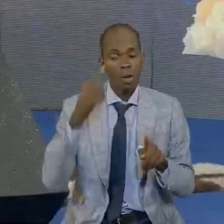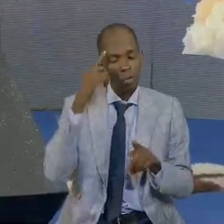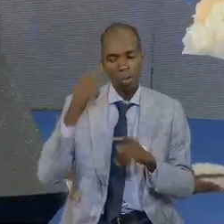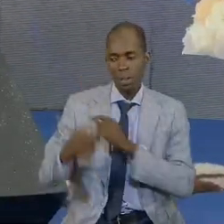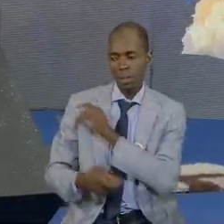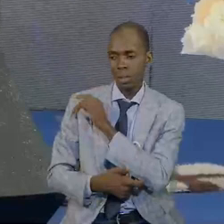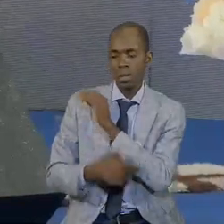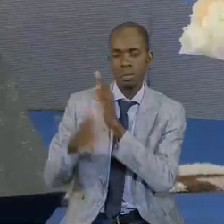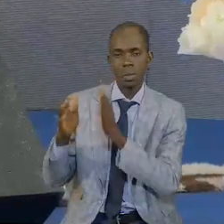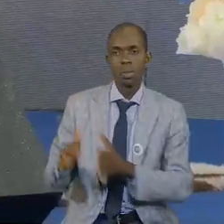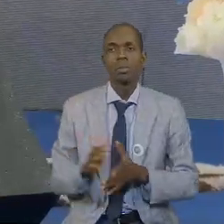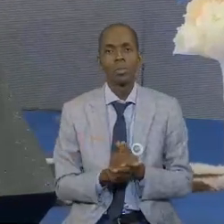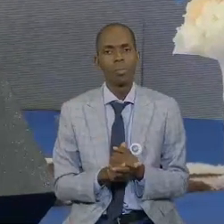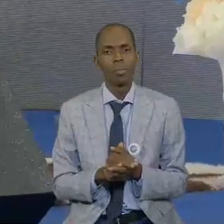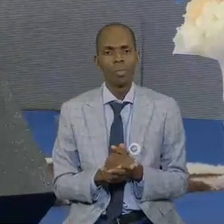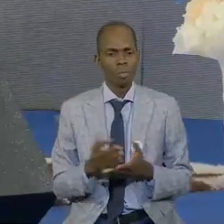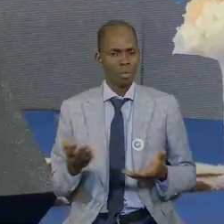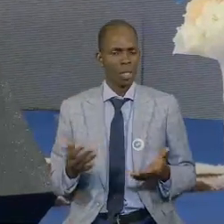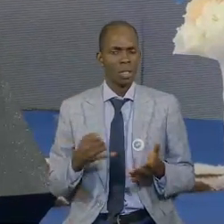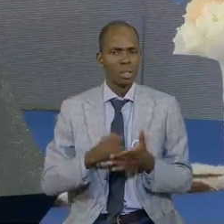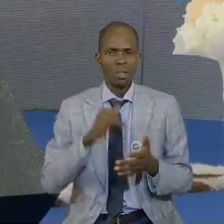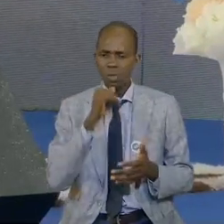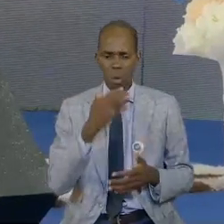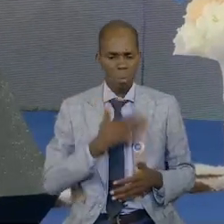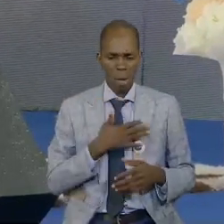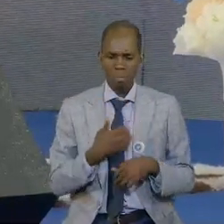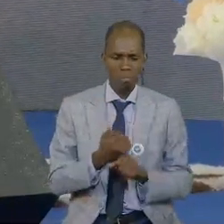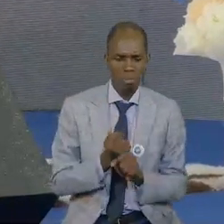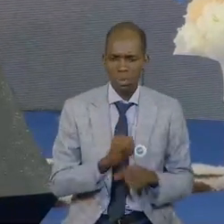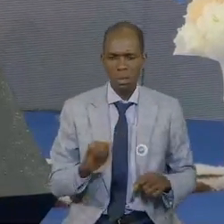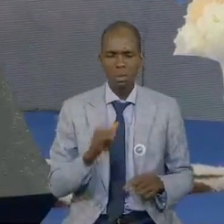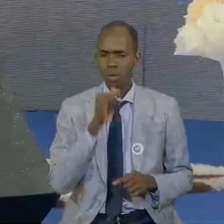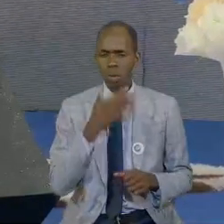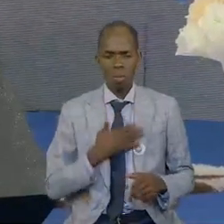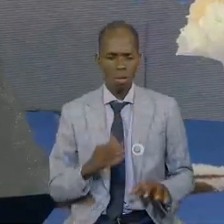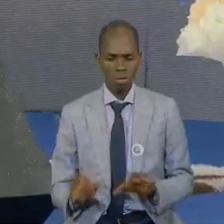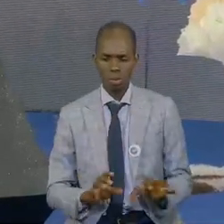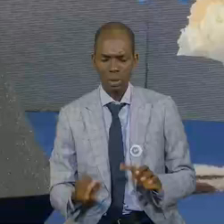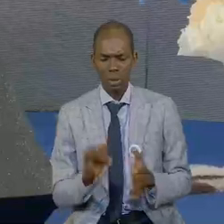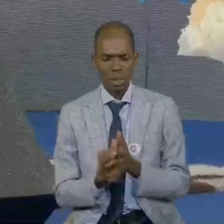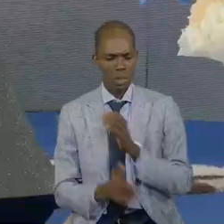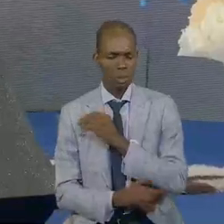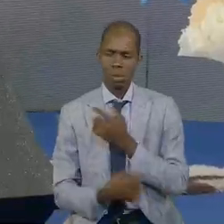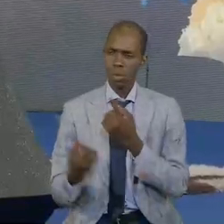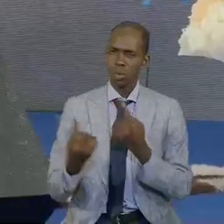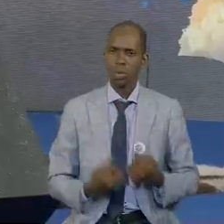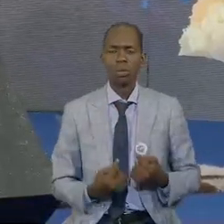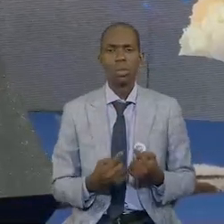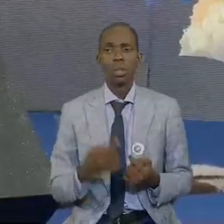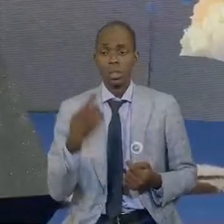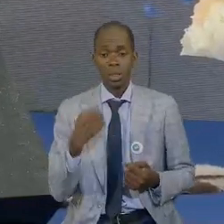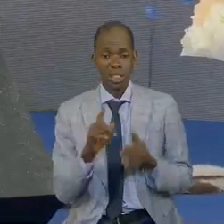revenir au tentateur. It's not my making. Ce n'est pas moi qui ai fabriqué It's ça. Not my doing. Ce n'est pas moi qui le fais. The trial didn't come from